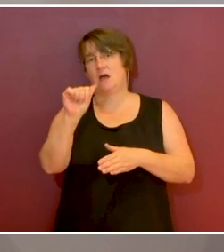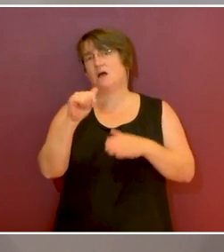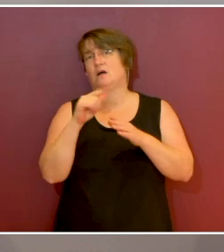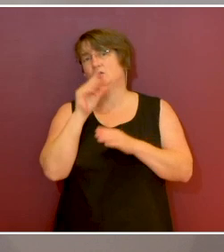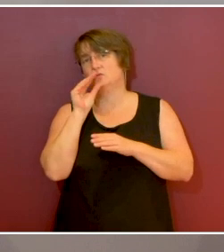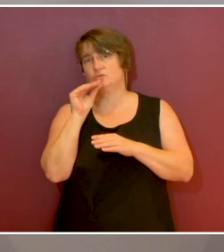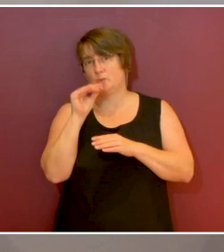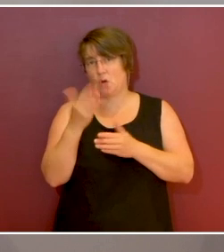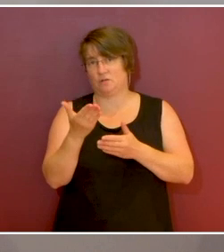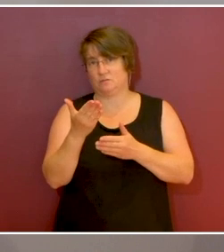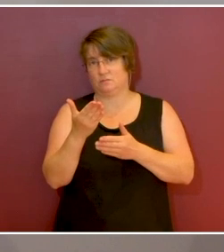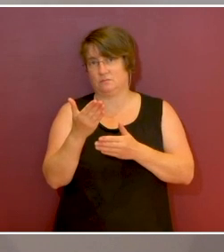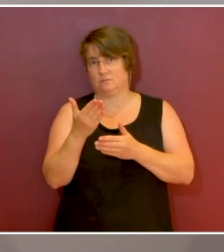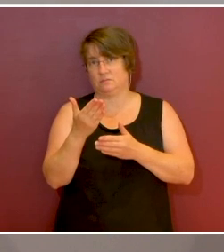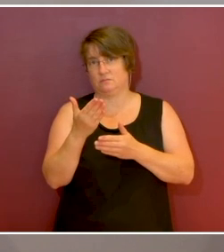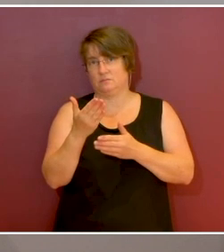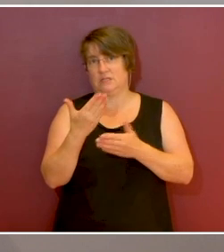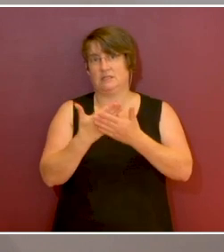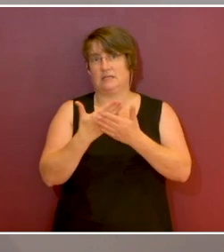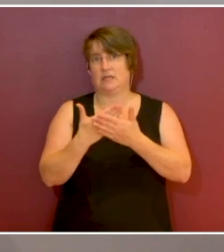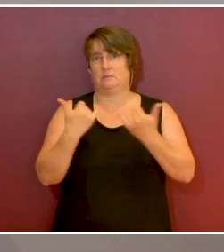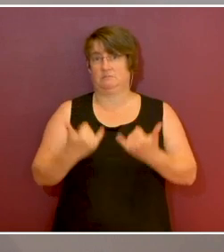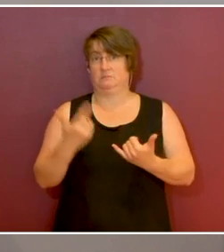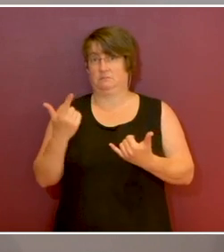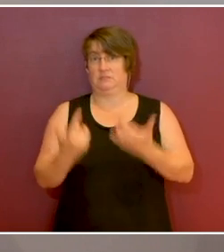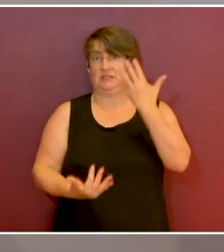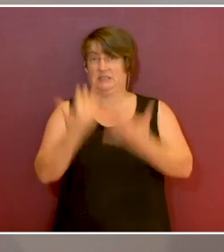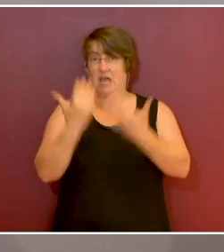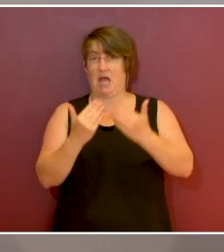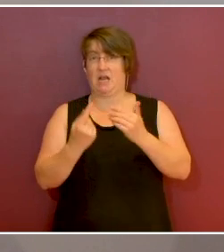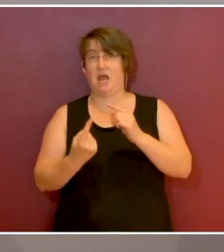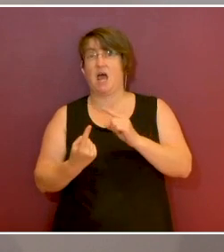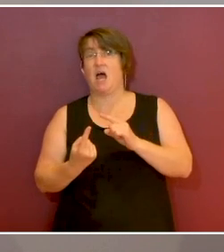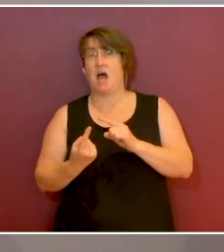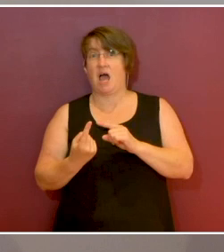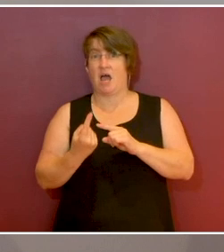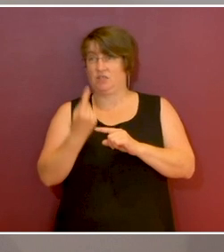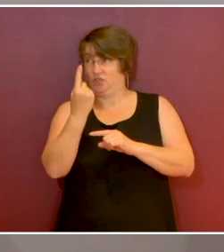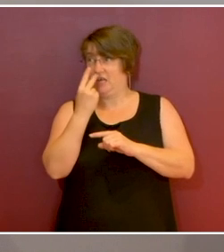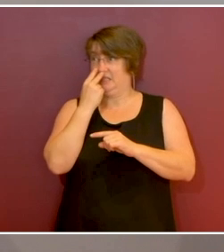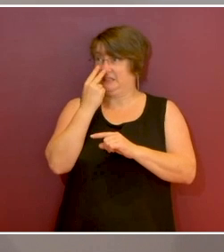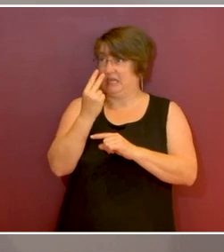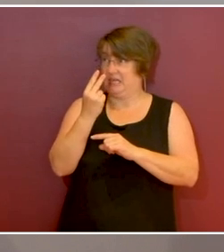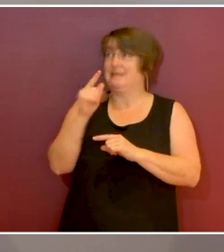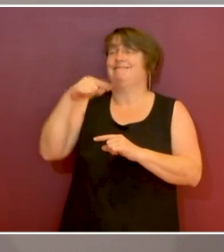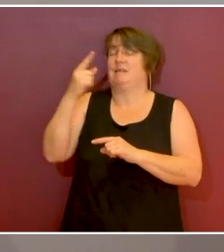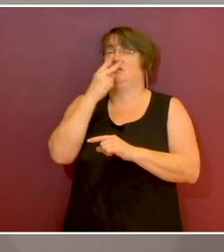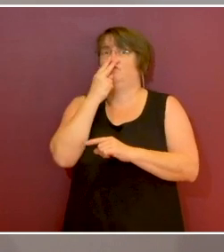sehen wir da jetzt ansteigende Zahlen und was heißt es dann für die Anpassung möglicher Hygienekonzepte?